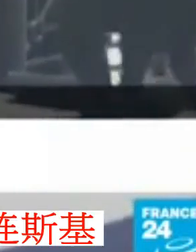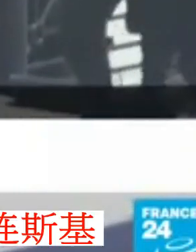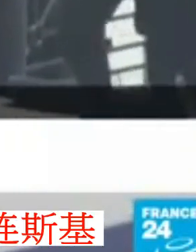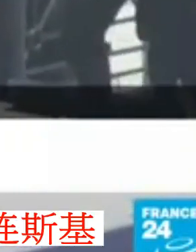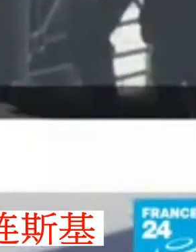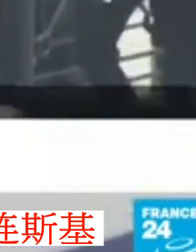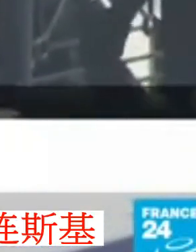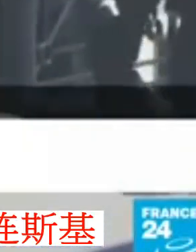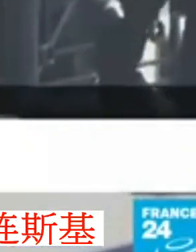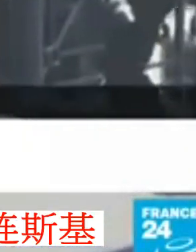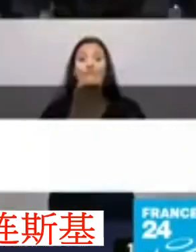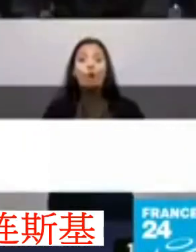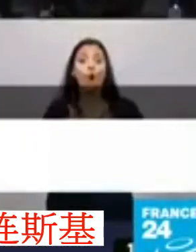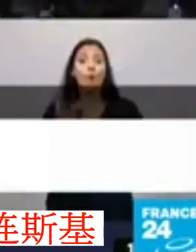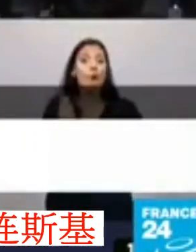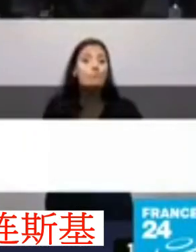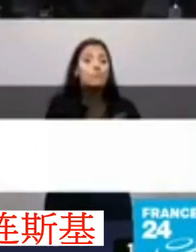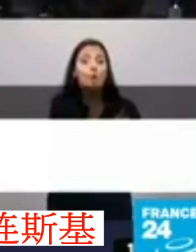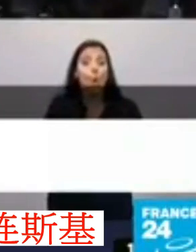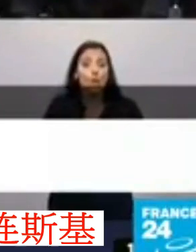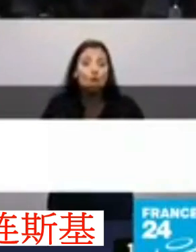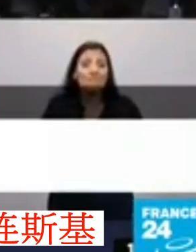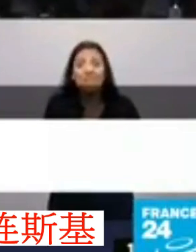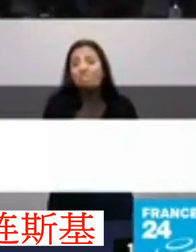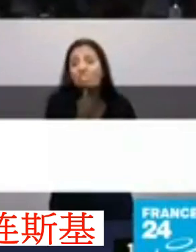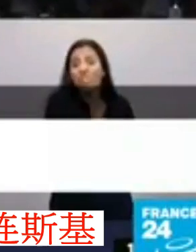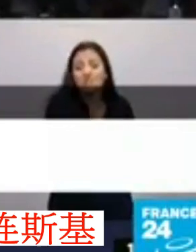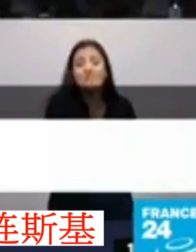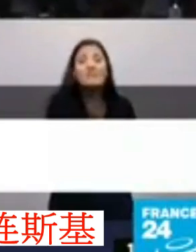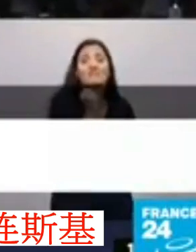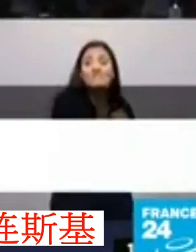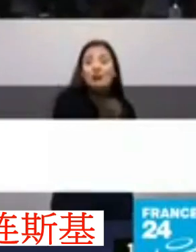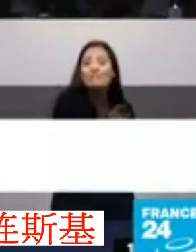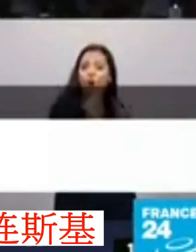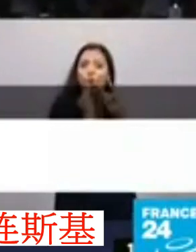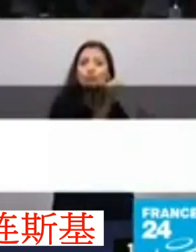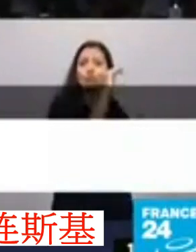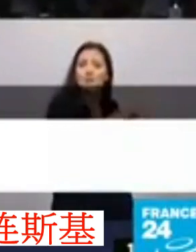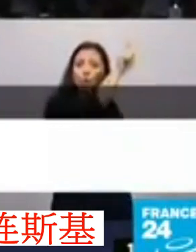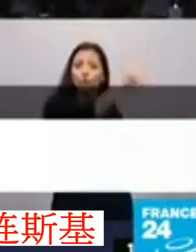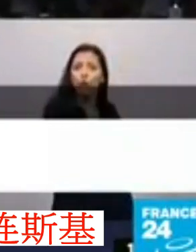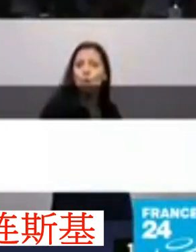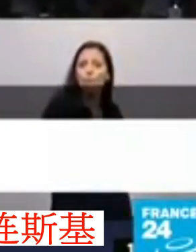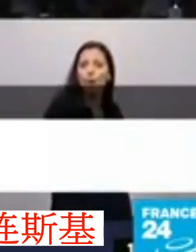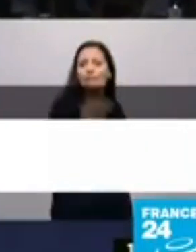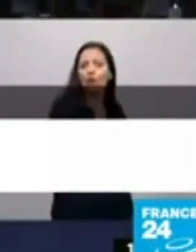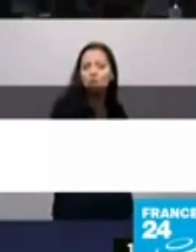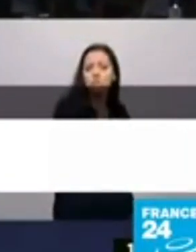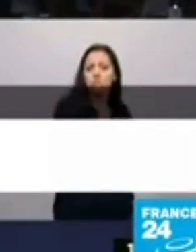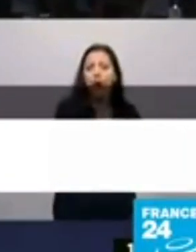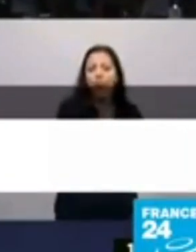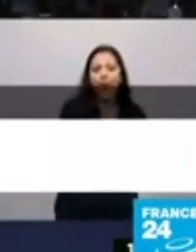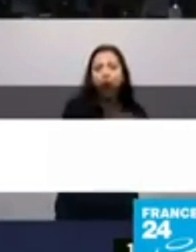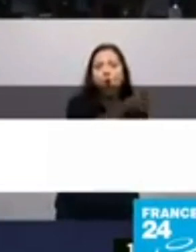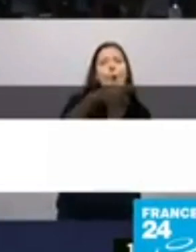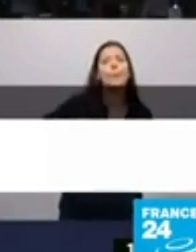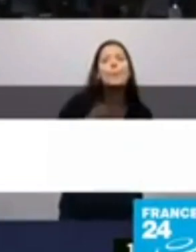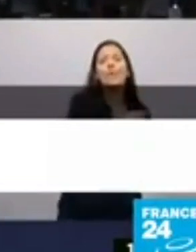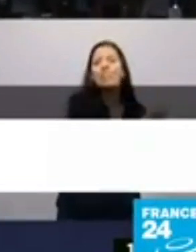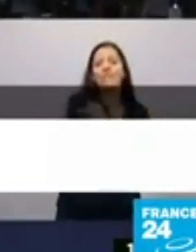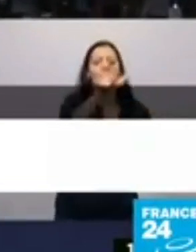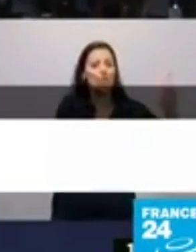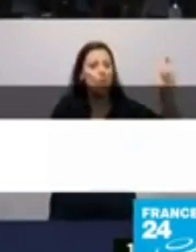mais aussi des personnalités de premier plan comme Volodymyr Zelensky, le président de l'Ukraine. Mais le grand absent aujourd'hui,